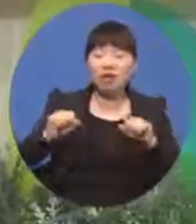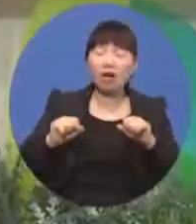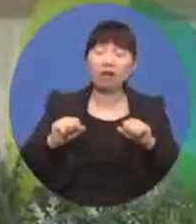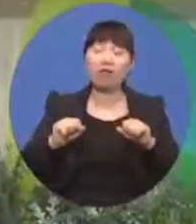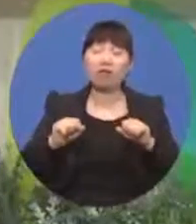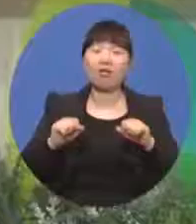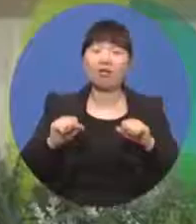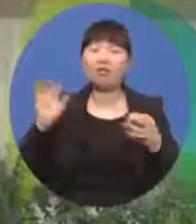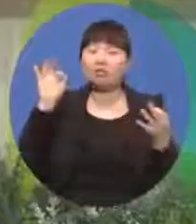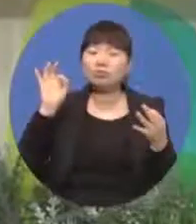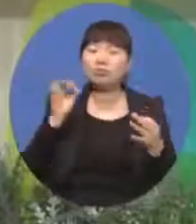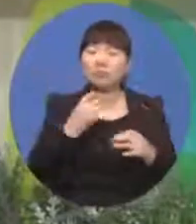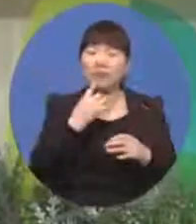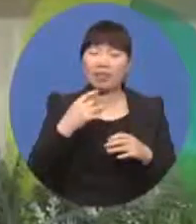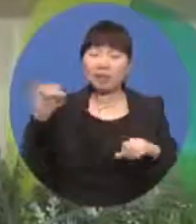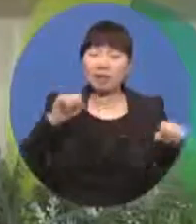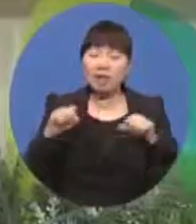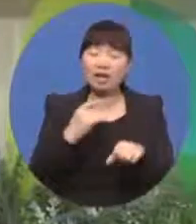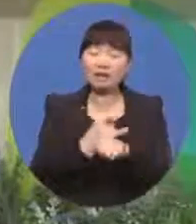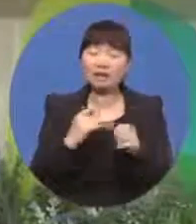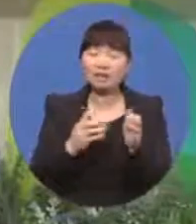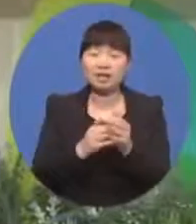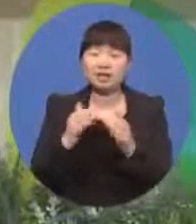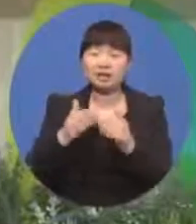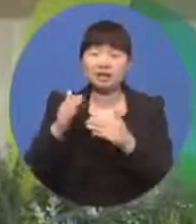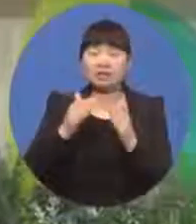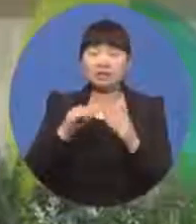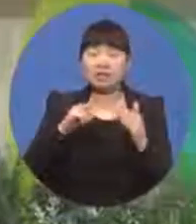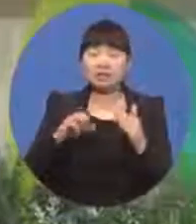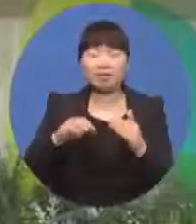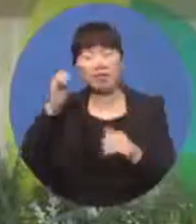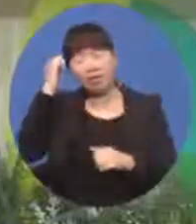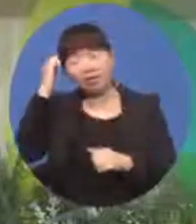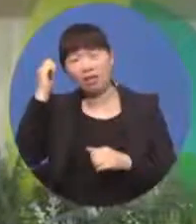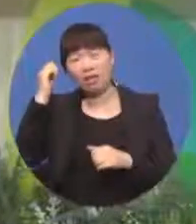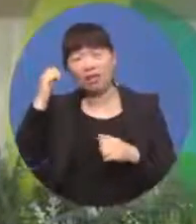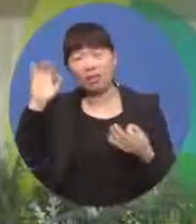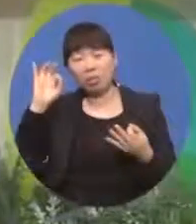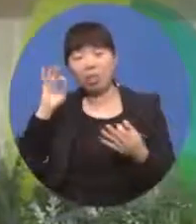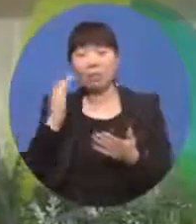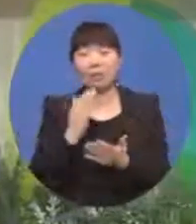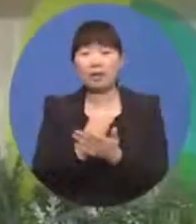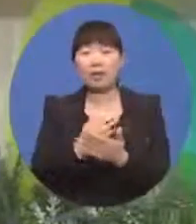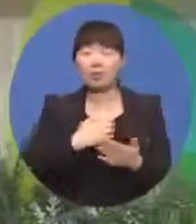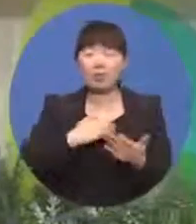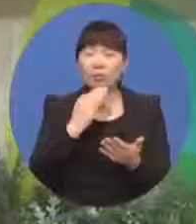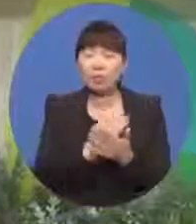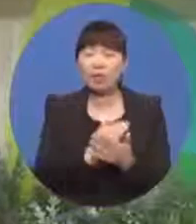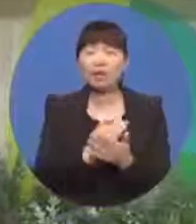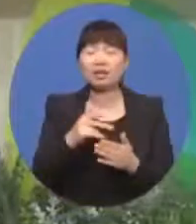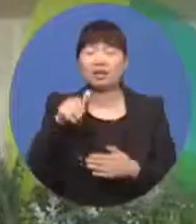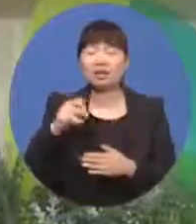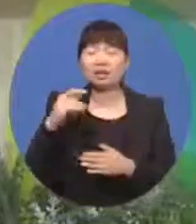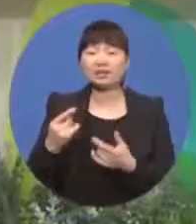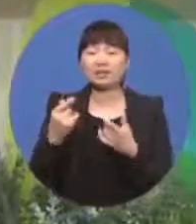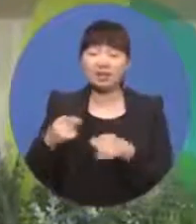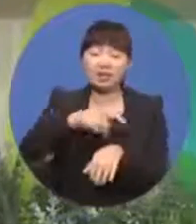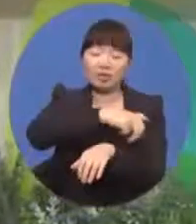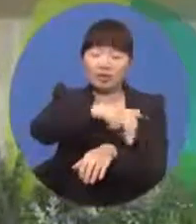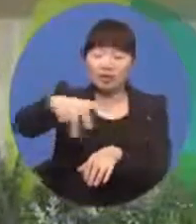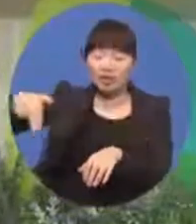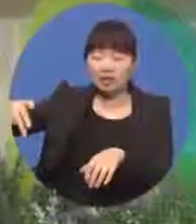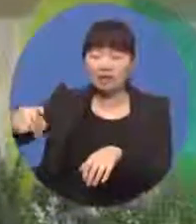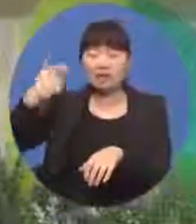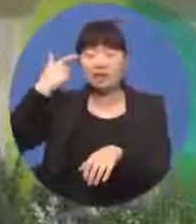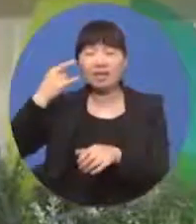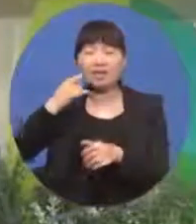그러니까 되도록이면 집에서 고민하지 말고 칸트 철학자처럼 산책을 하시면서 사시는 게 건강, 두뇌 건강에 도움이 되고요. 그다음에 오늘 있는